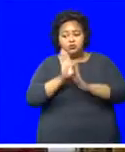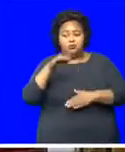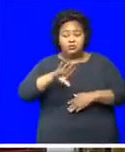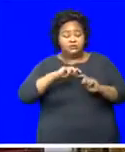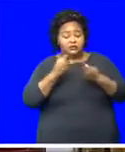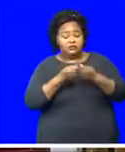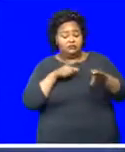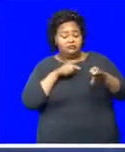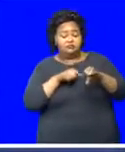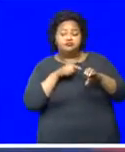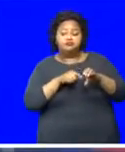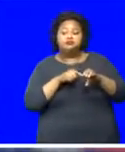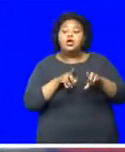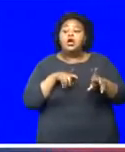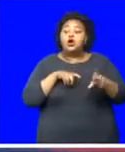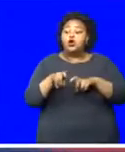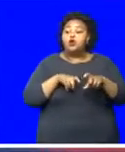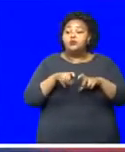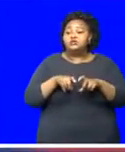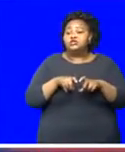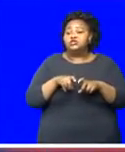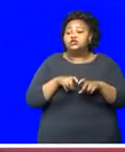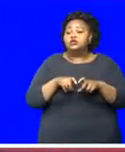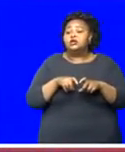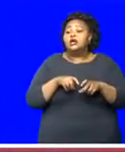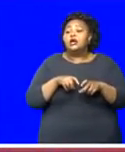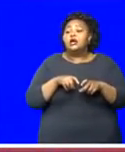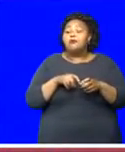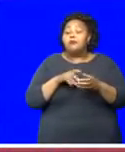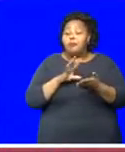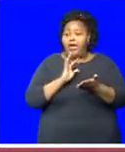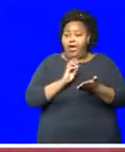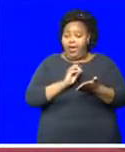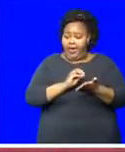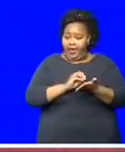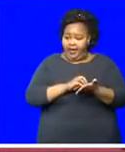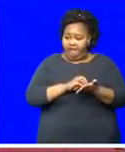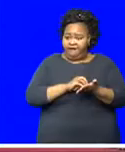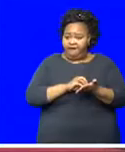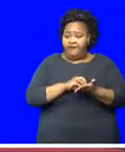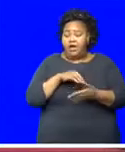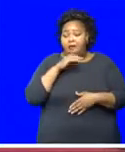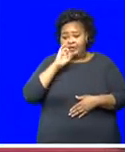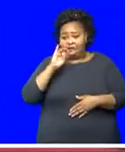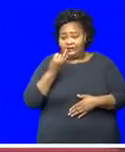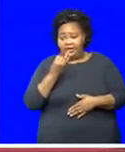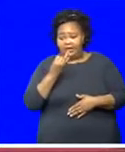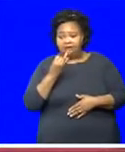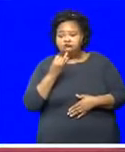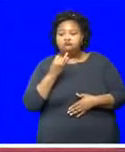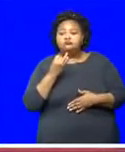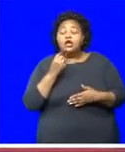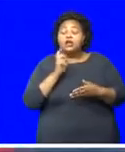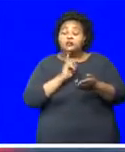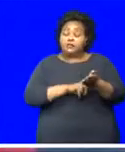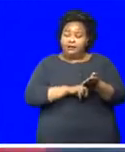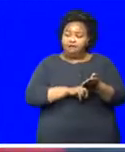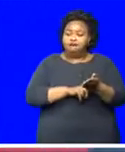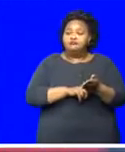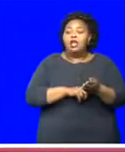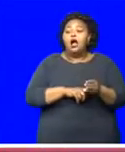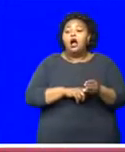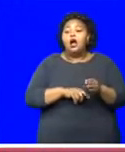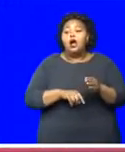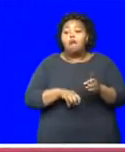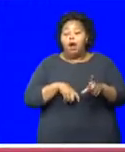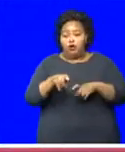sonto lelibamba imidlalo leyatiwa ngale Next Generation Swazi Tigers Championship libe seyibanjwa kwesibili. Lilunga lenhlangano lengamele